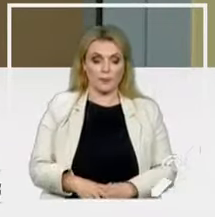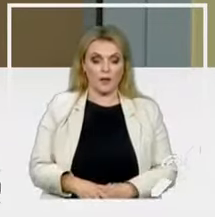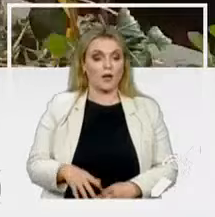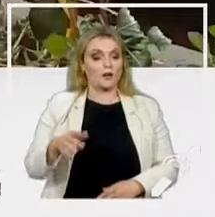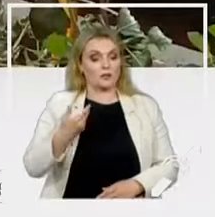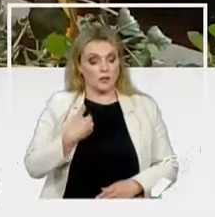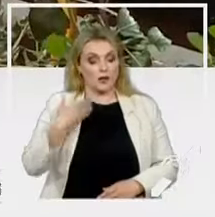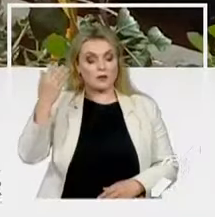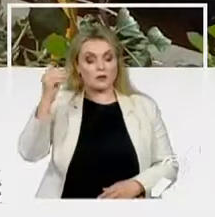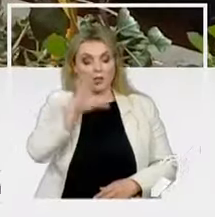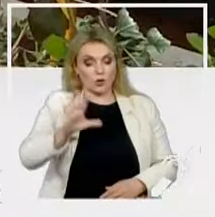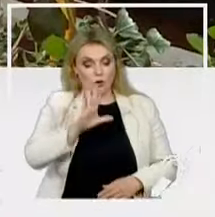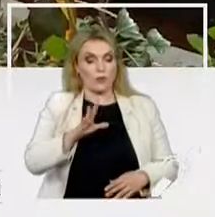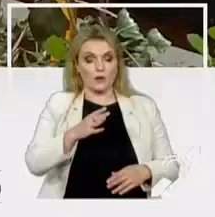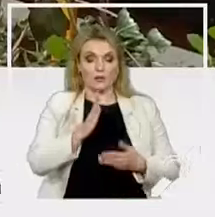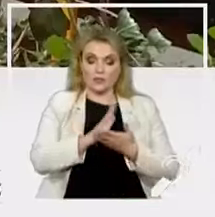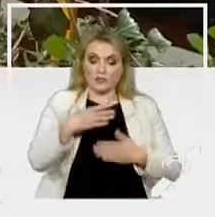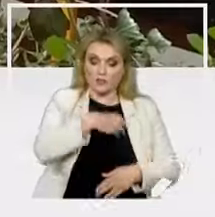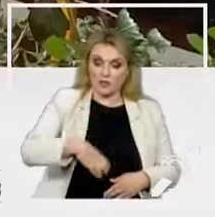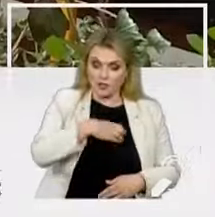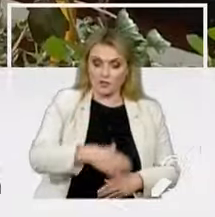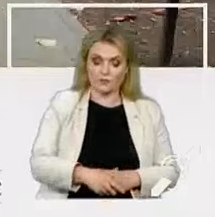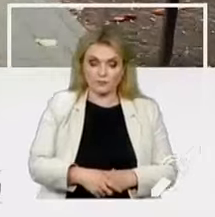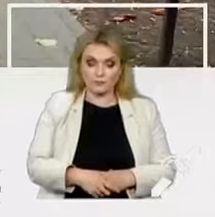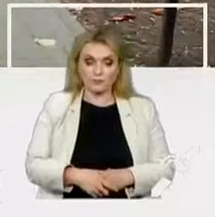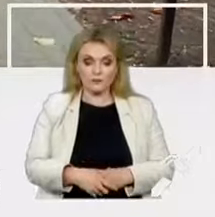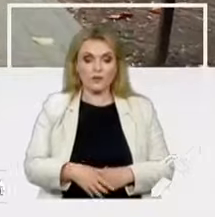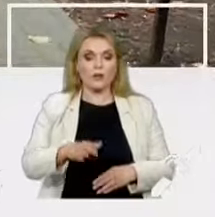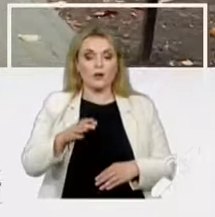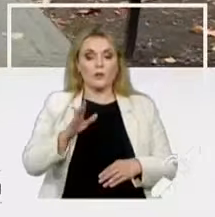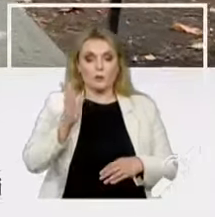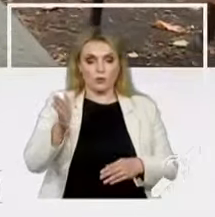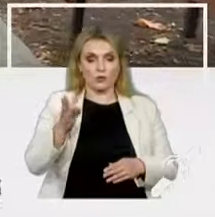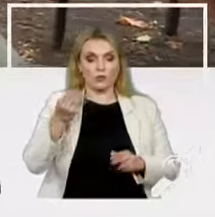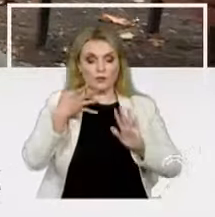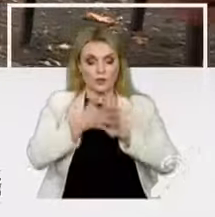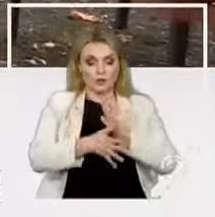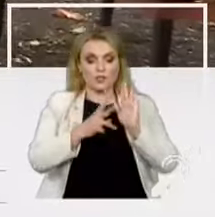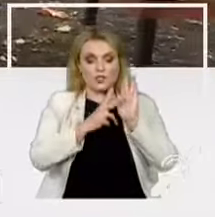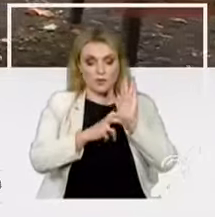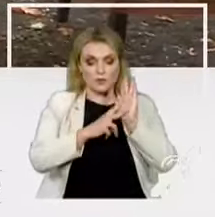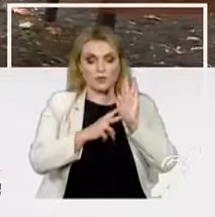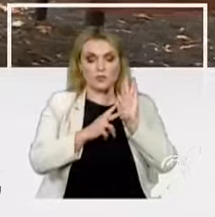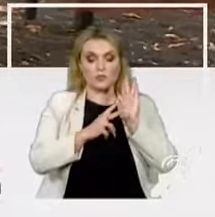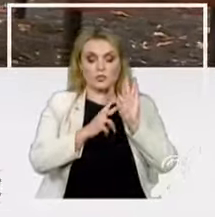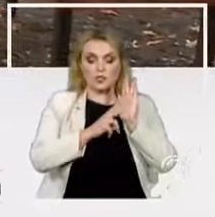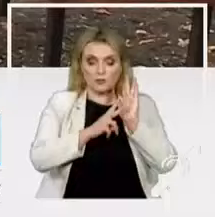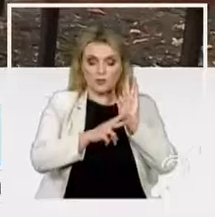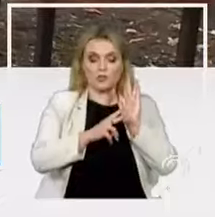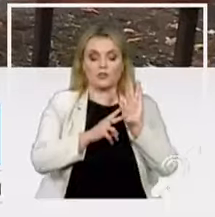to develop. Pentru crearea spațiilor senzoriale sunt prevăzute investiții totale de 788.000 de euro.